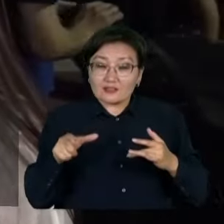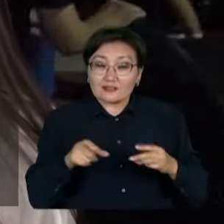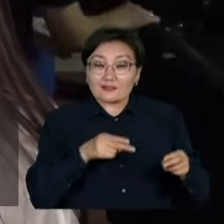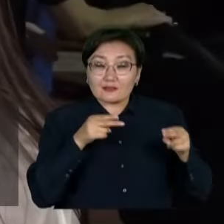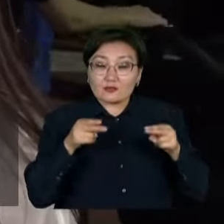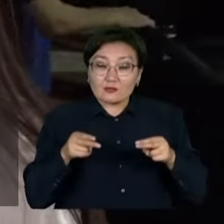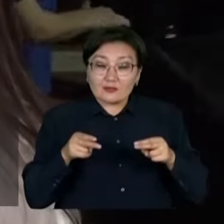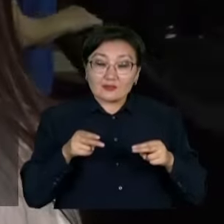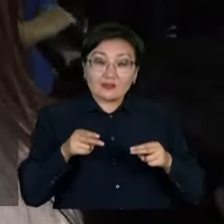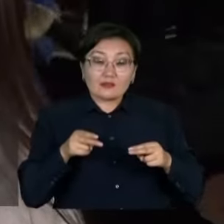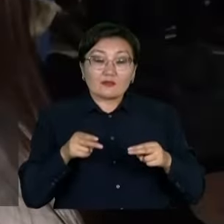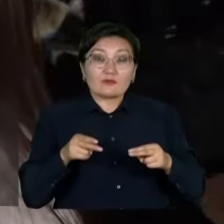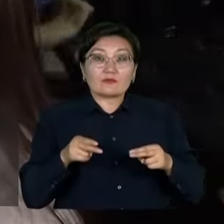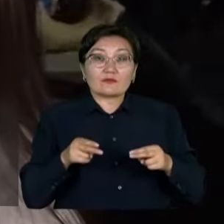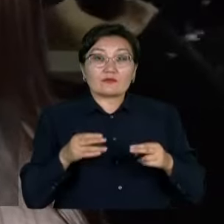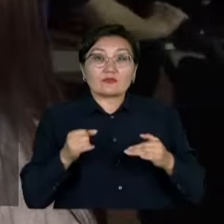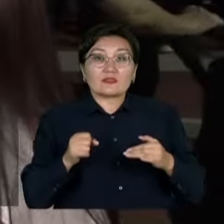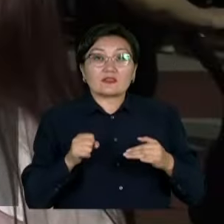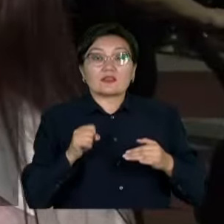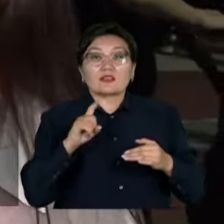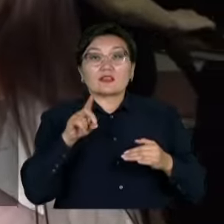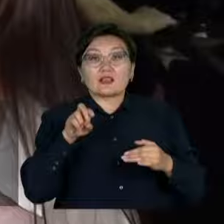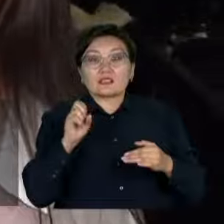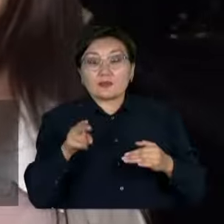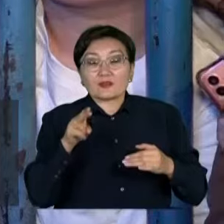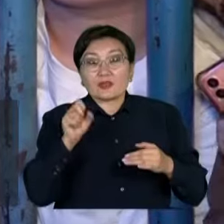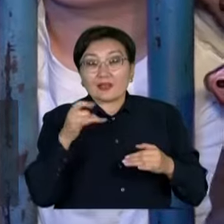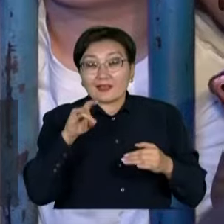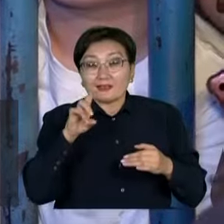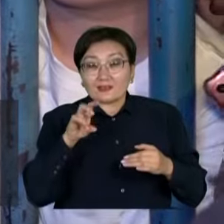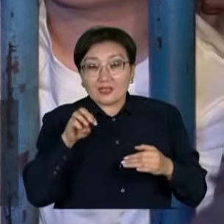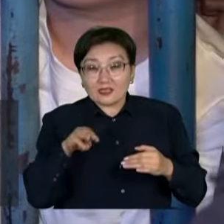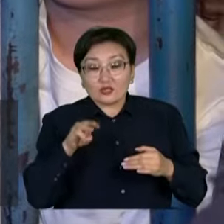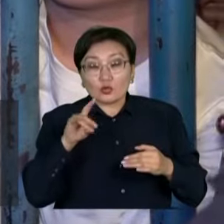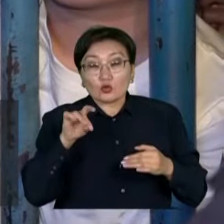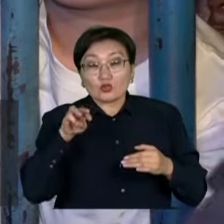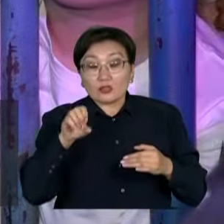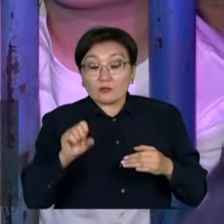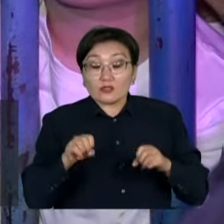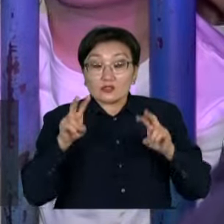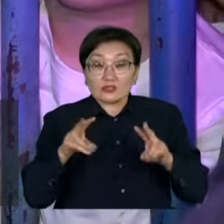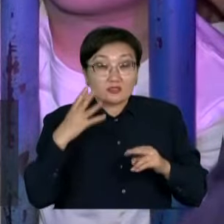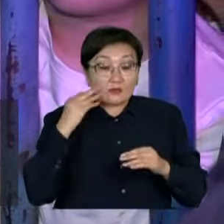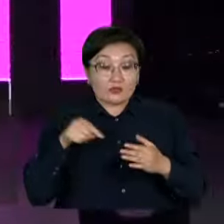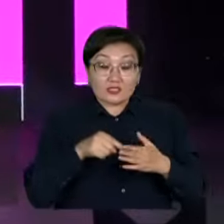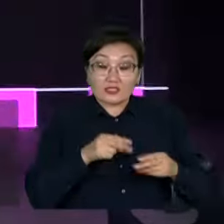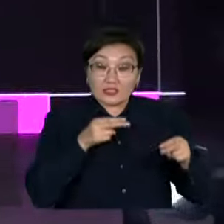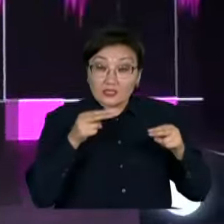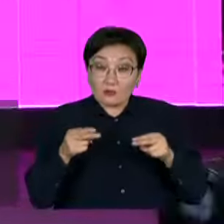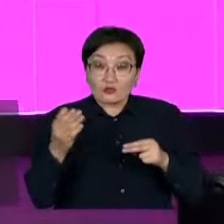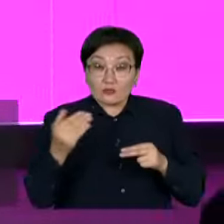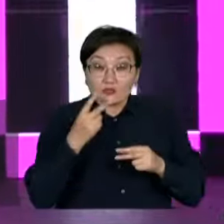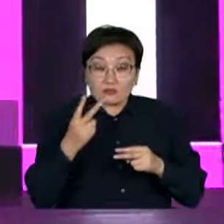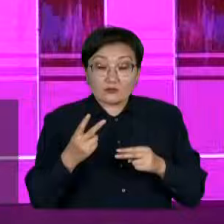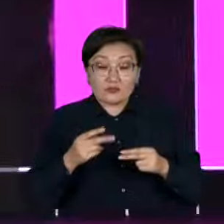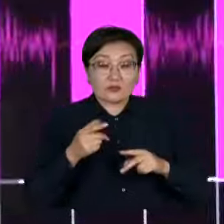басты келген неміз Қазбек Қырайыш пен Қайрат Нұртас қой, соны күтеміз болды. Арнайы осы концерт үшін Алматы қаласынан келіп отырмыз.